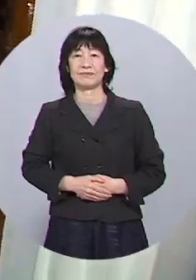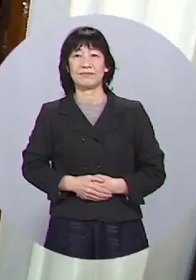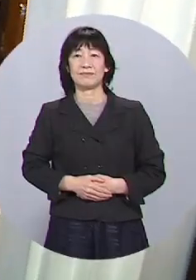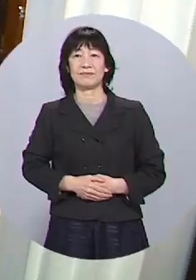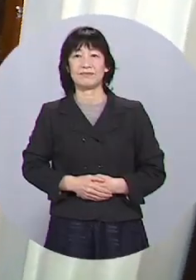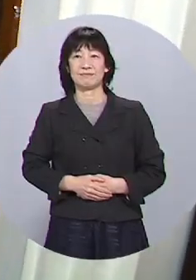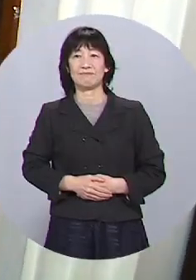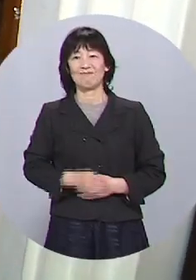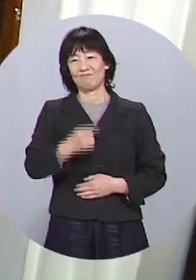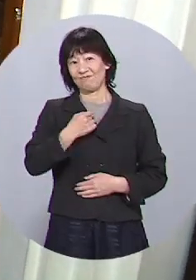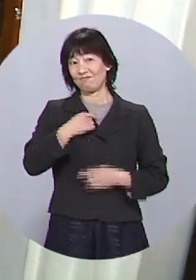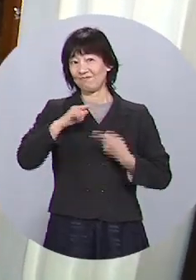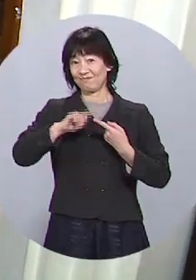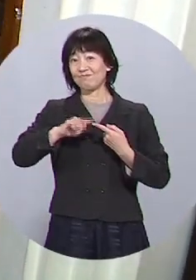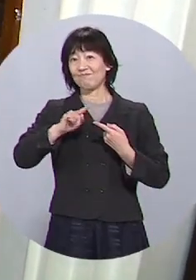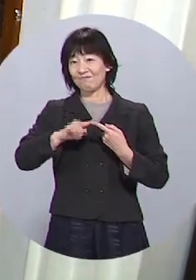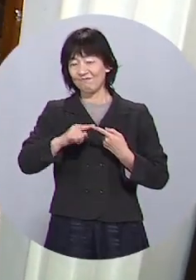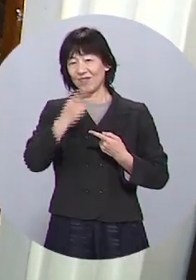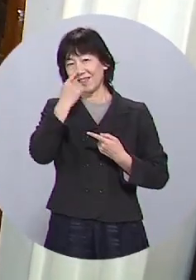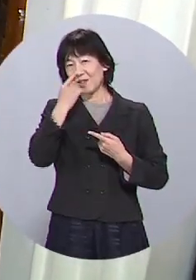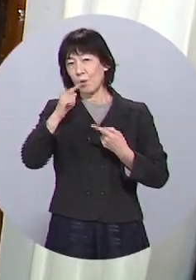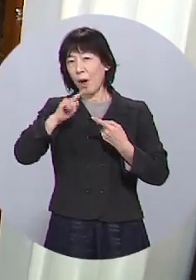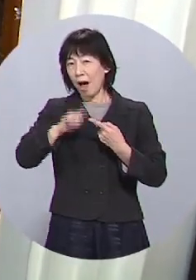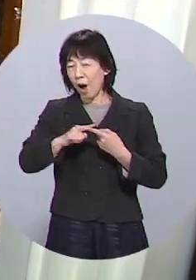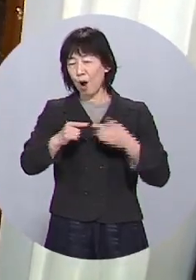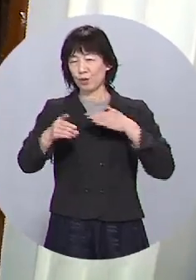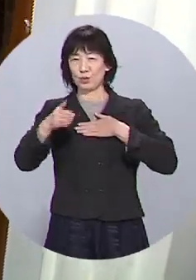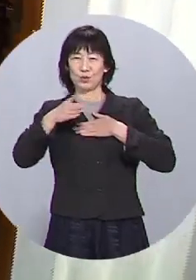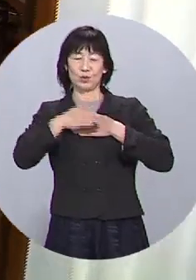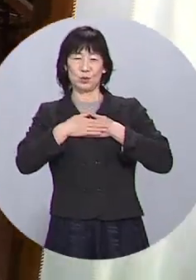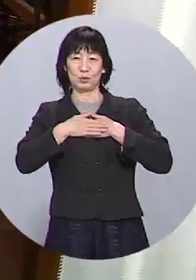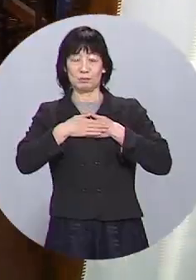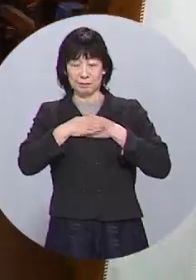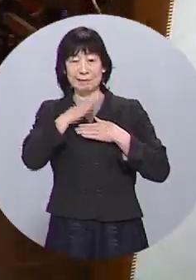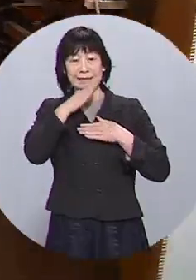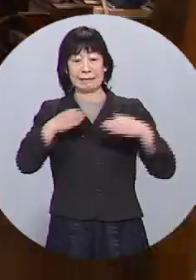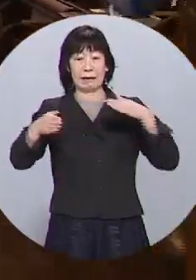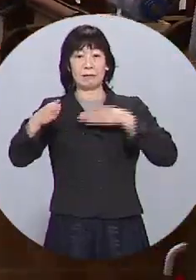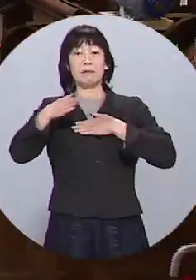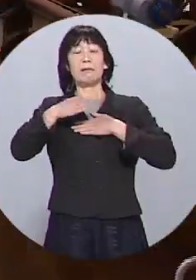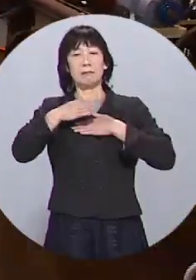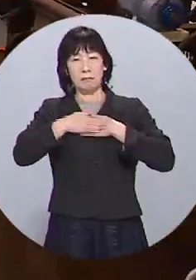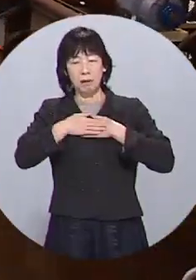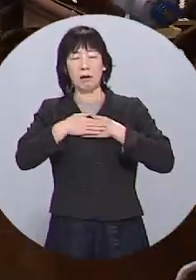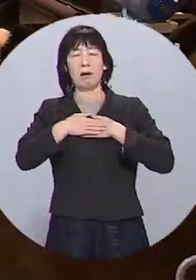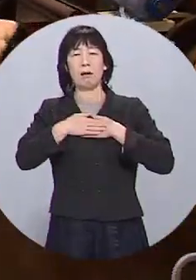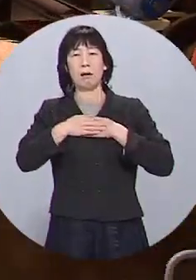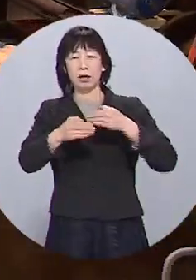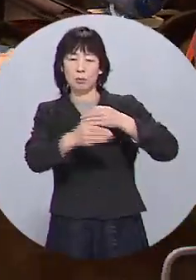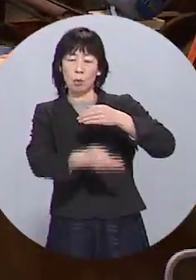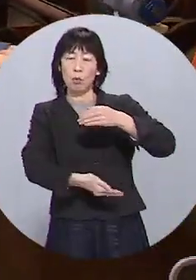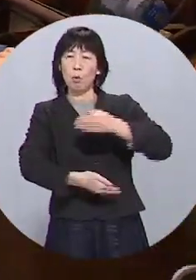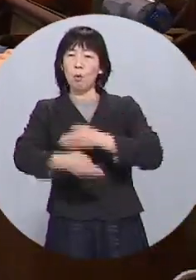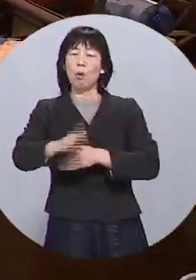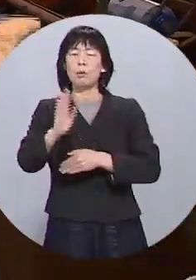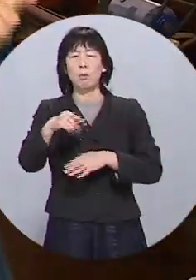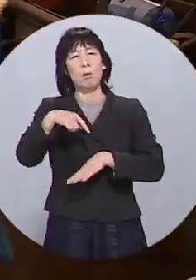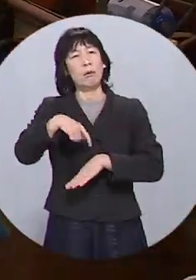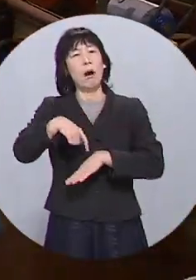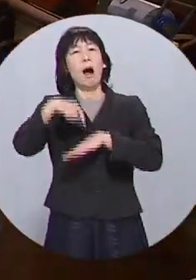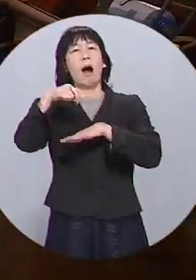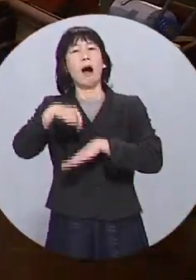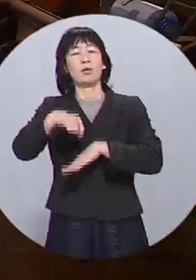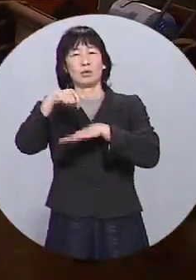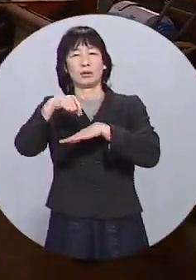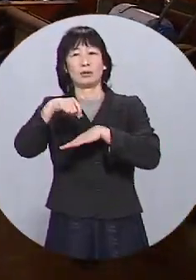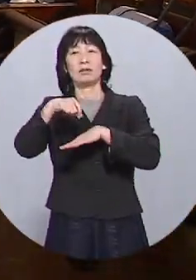え、孫にも衣装、最近にも衣装ですよ。いや、これ着てみた感じ、お着物なんですけどすごい軽くて、